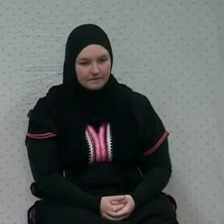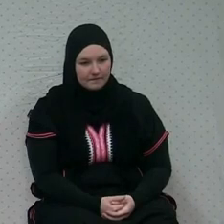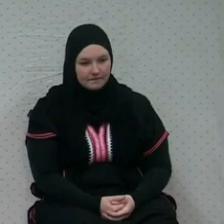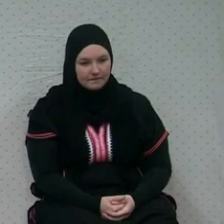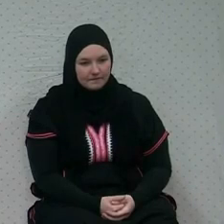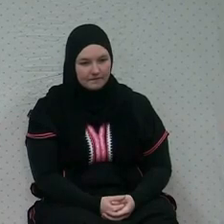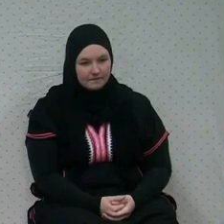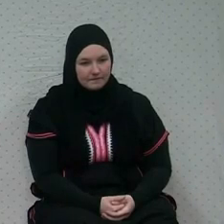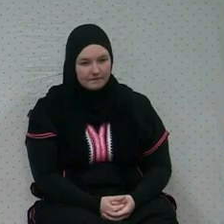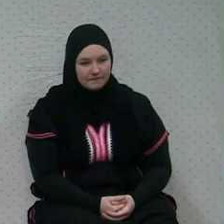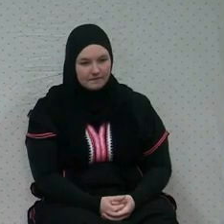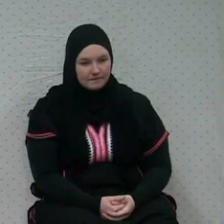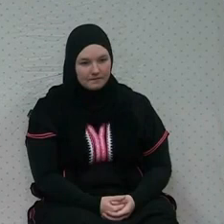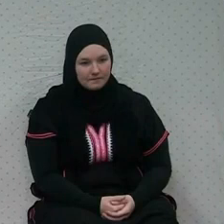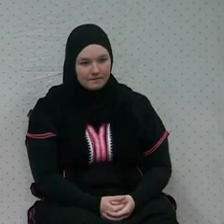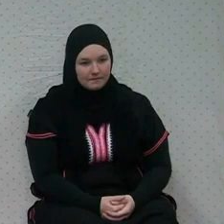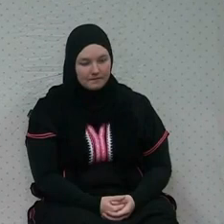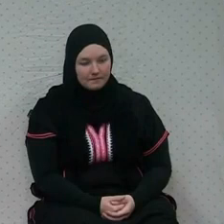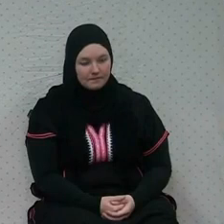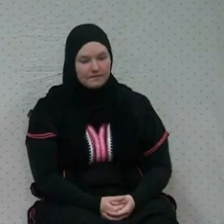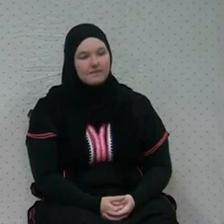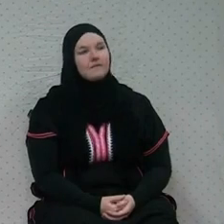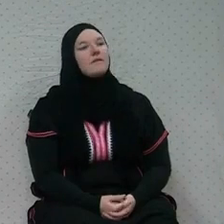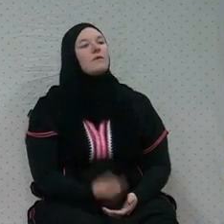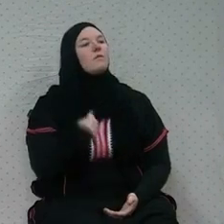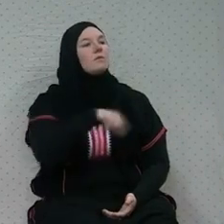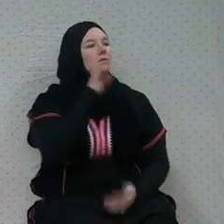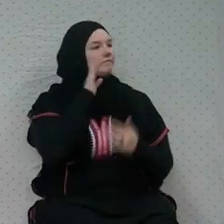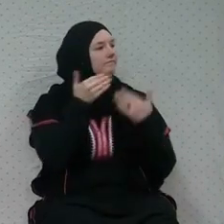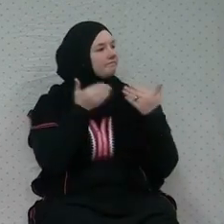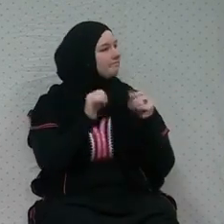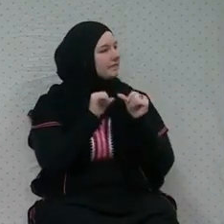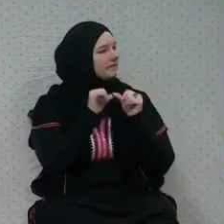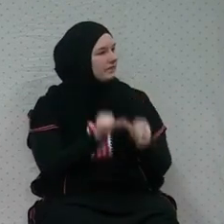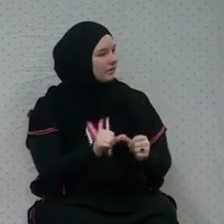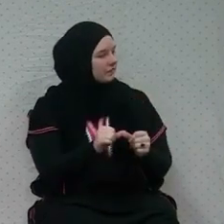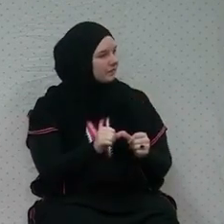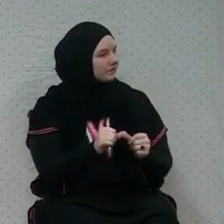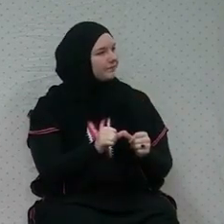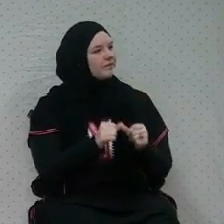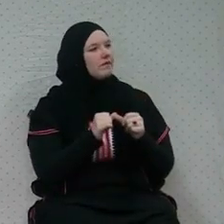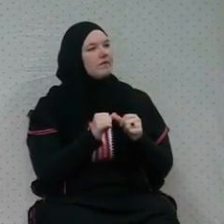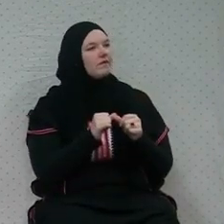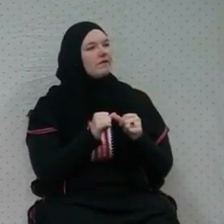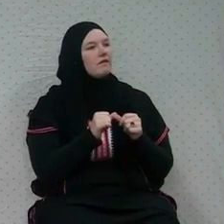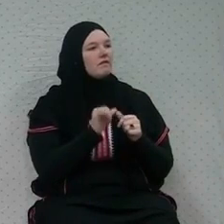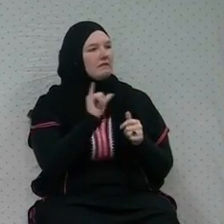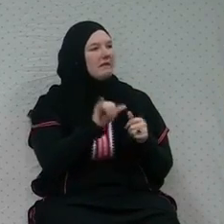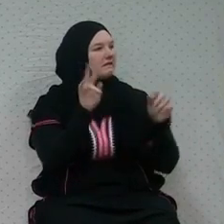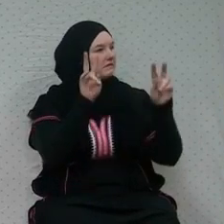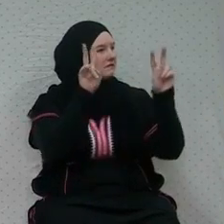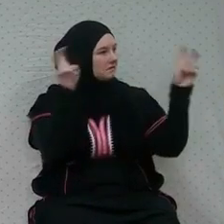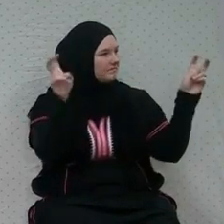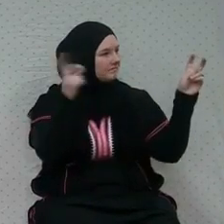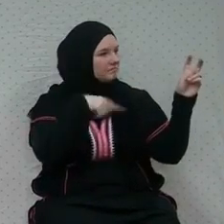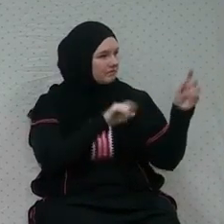نظمأ بعدها أبدا اللهم أمين. We're continuing to cover the very important issue,